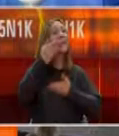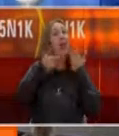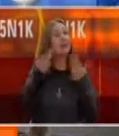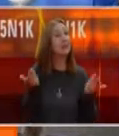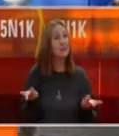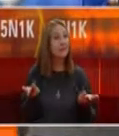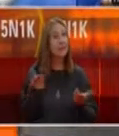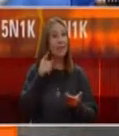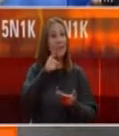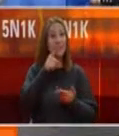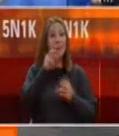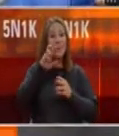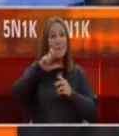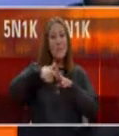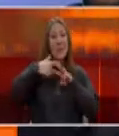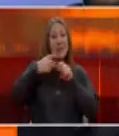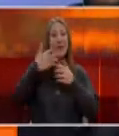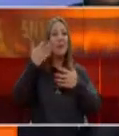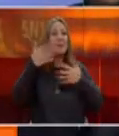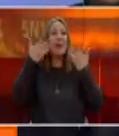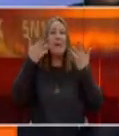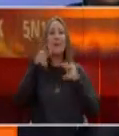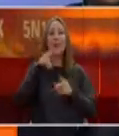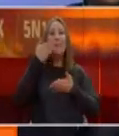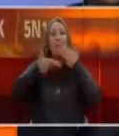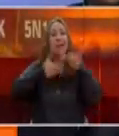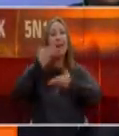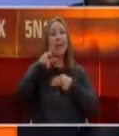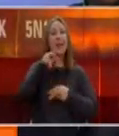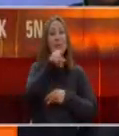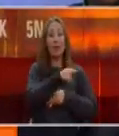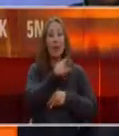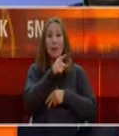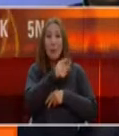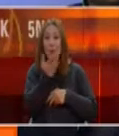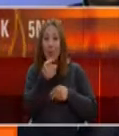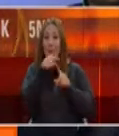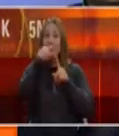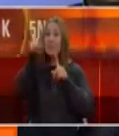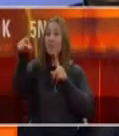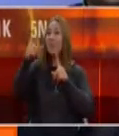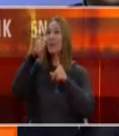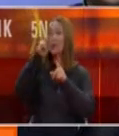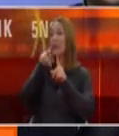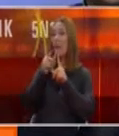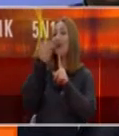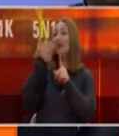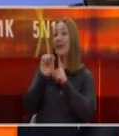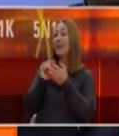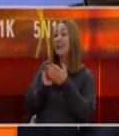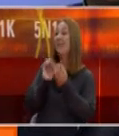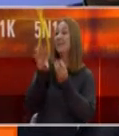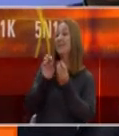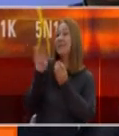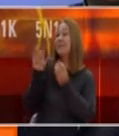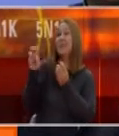hikayeniz bir peri masalı gibi ama bu masalda masal değil gerçek. Üstelik peri diğer perilerin de bir masal yazması için